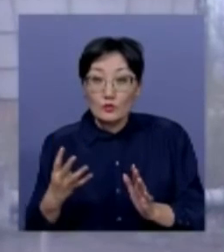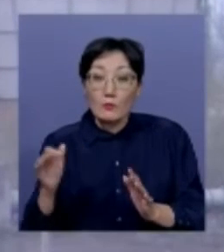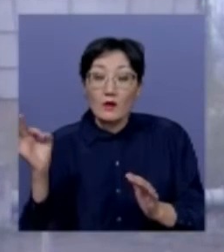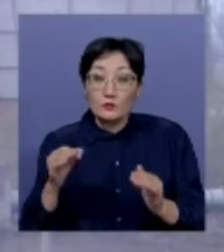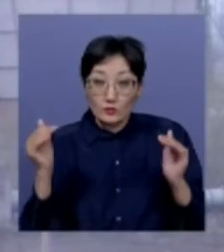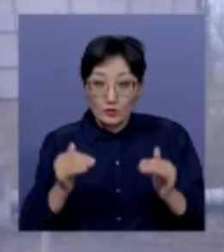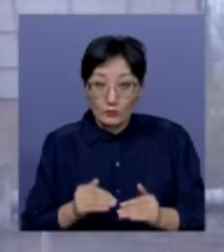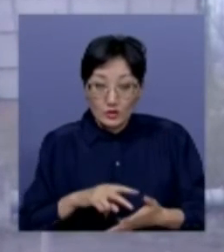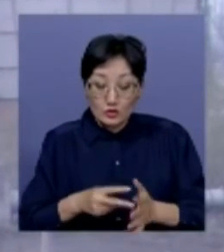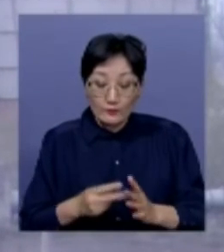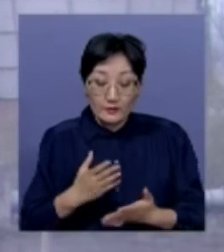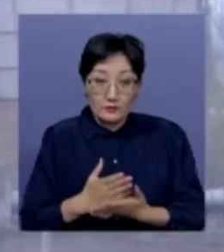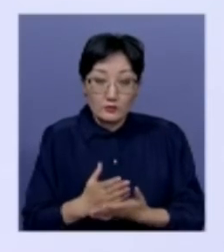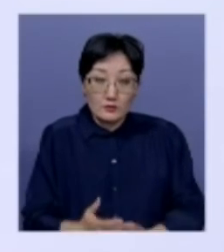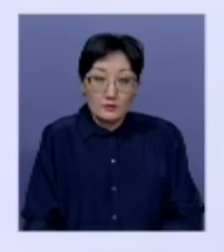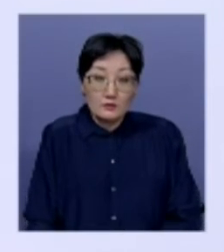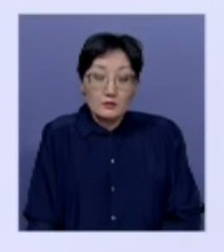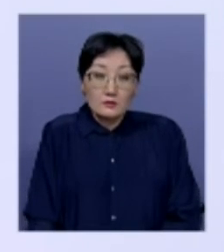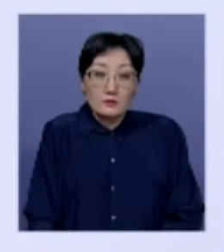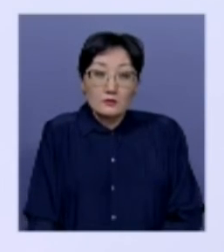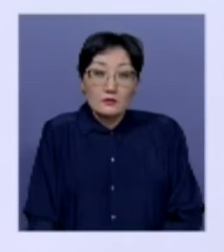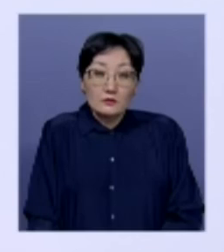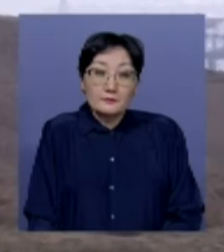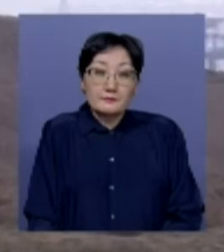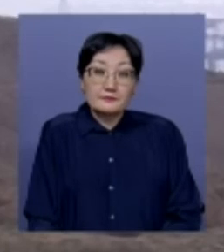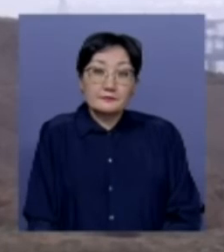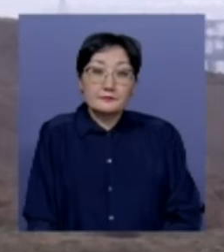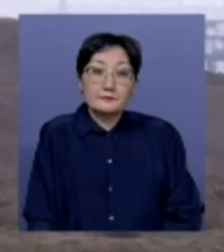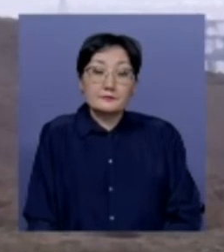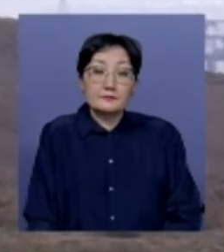төмендету жоспарланып отыр. Аяулым Көлжігіт, Арсен Сандыбаев, Алматы телеарнасы.